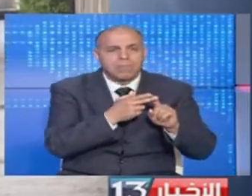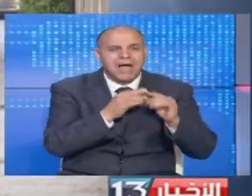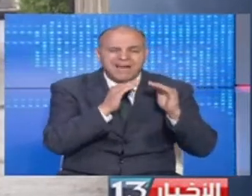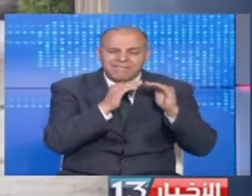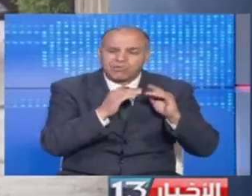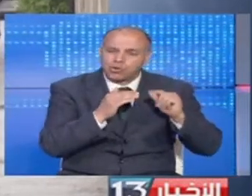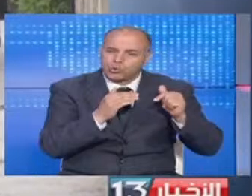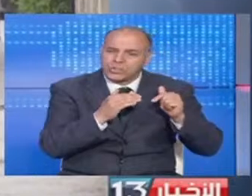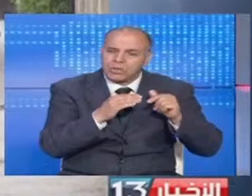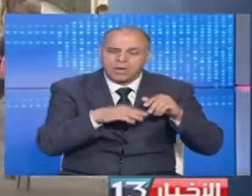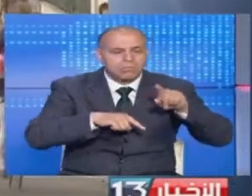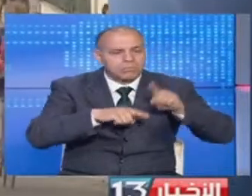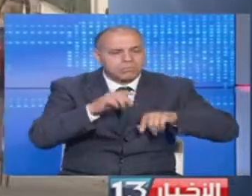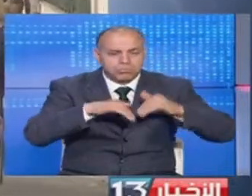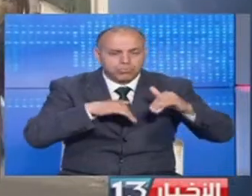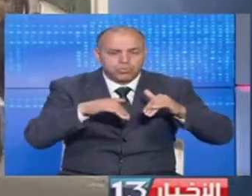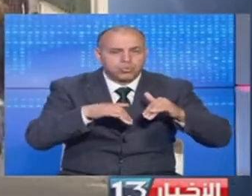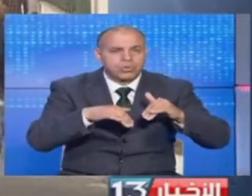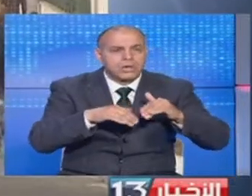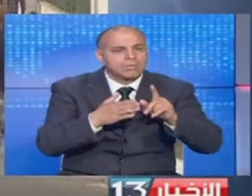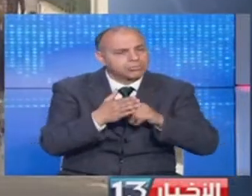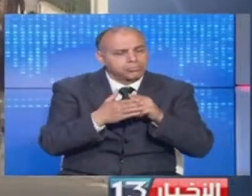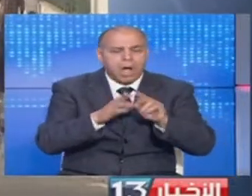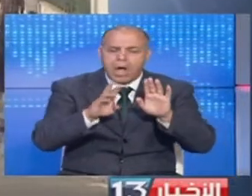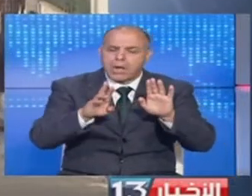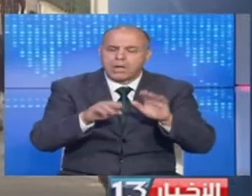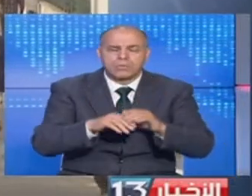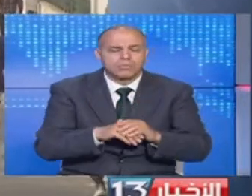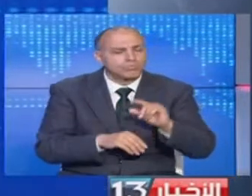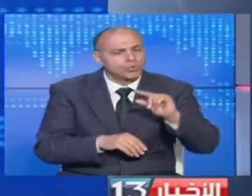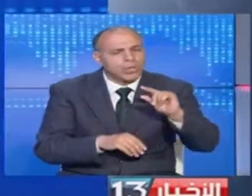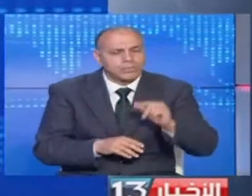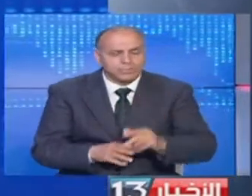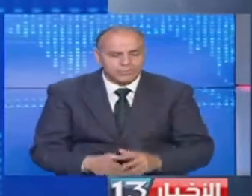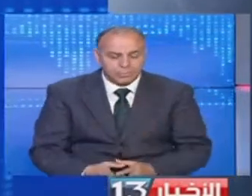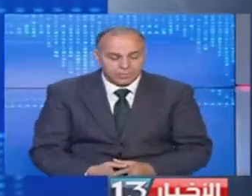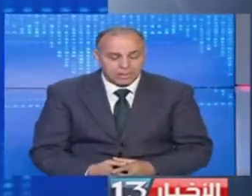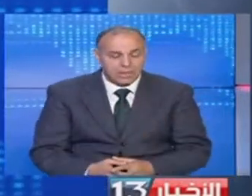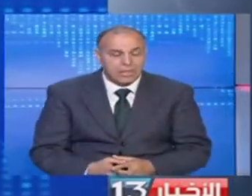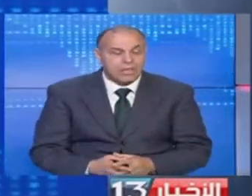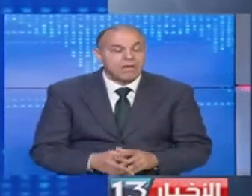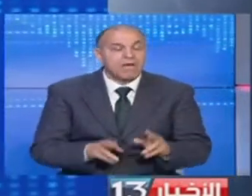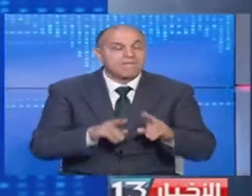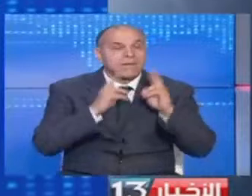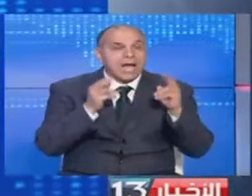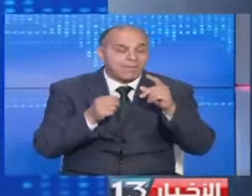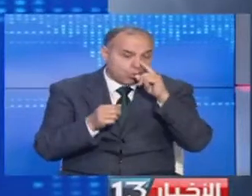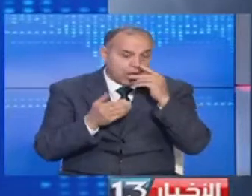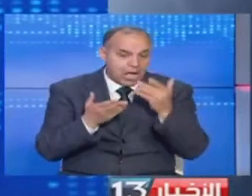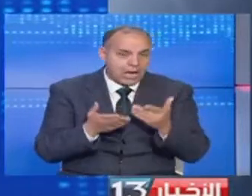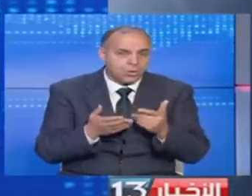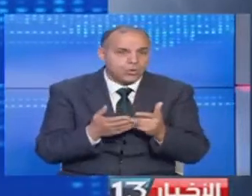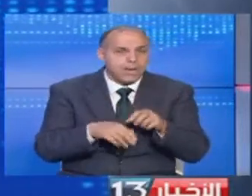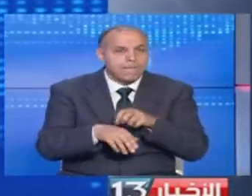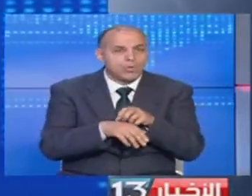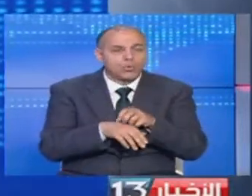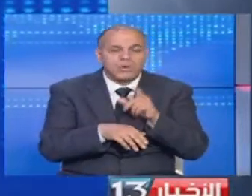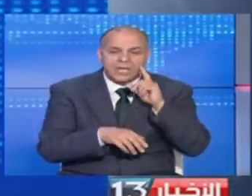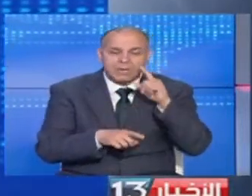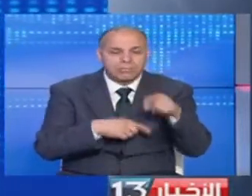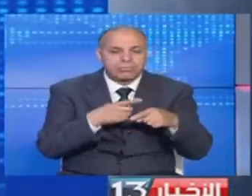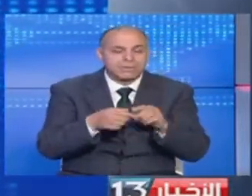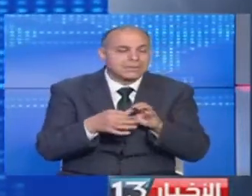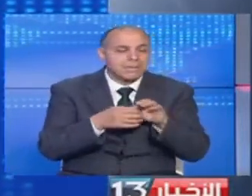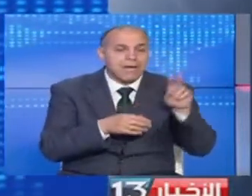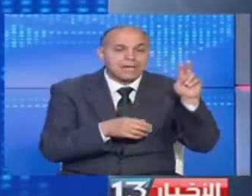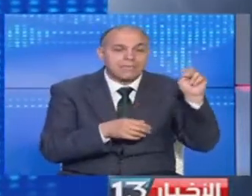لحظر التشكل دون الغائه كليا في جوله الخبر العربي والعالمي اعلن مندوب ليبيا الدائم لدى